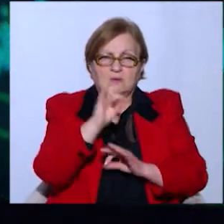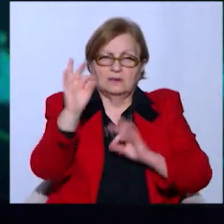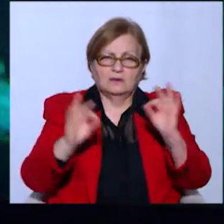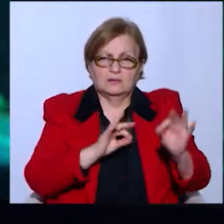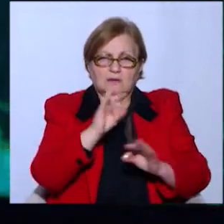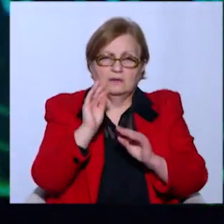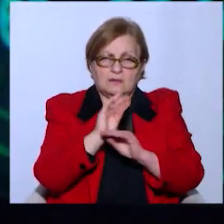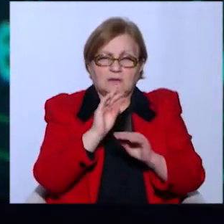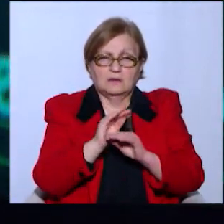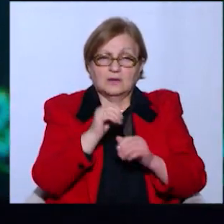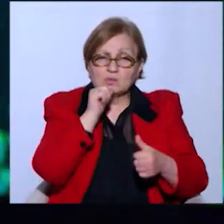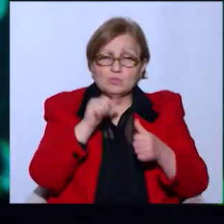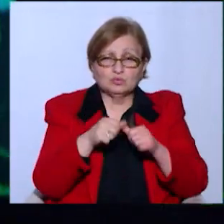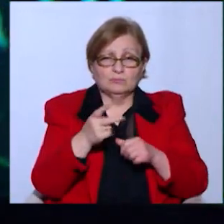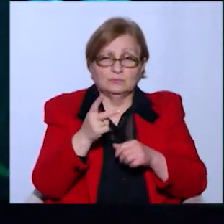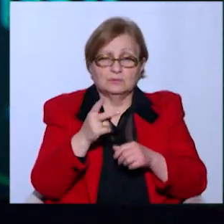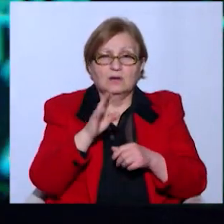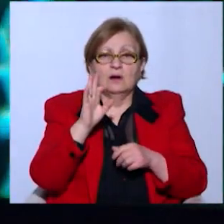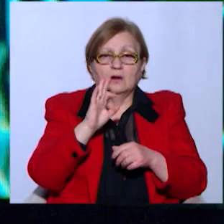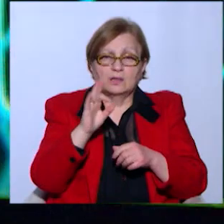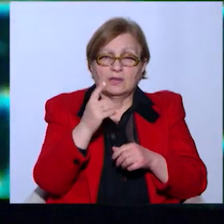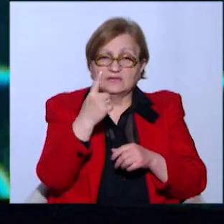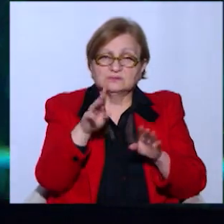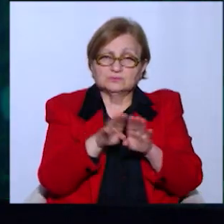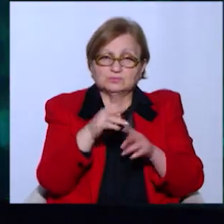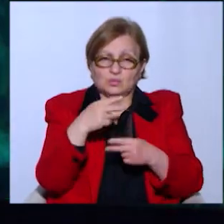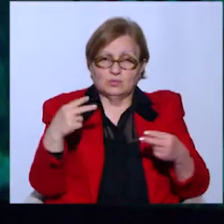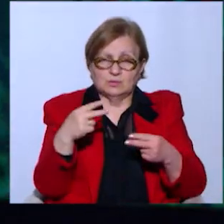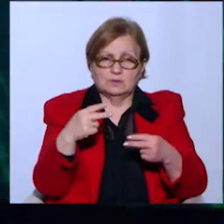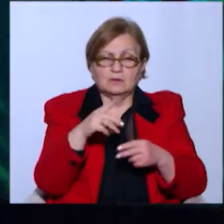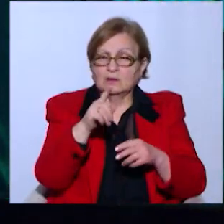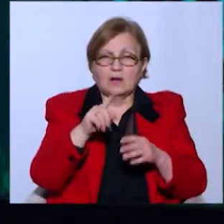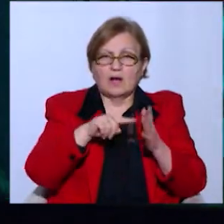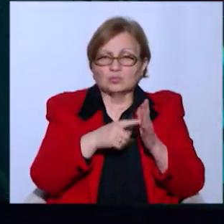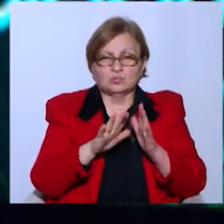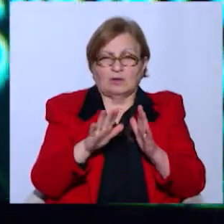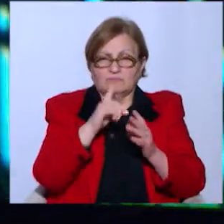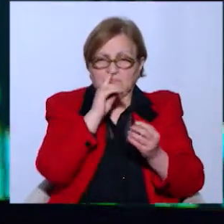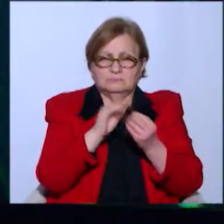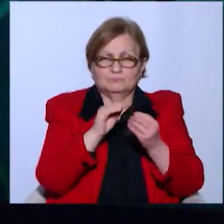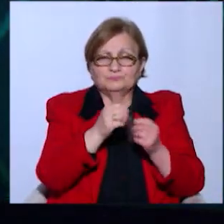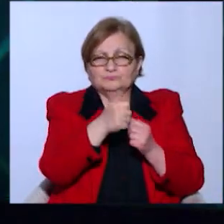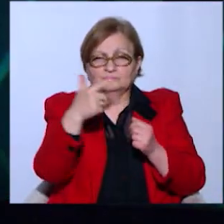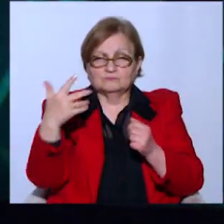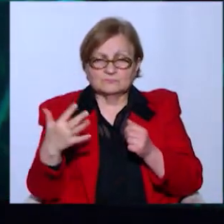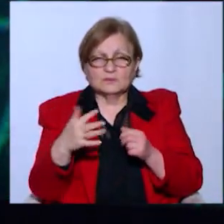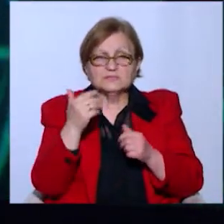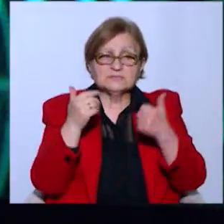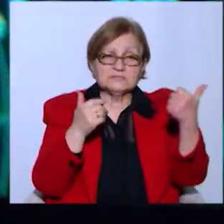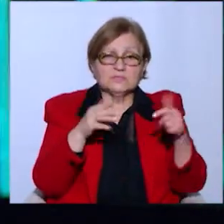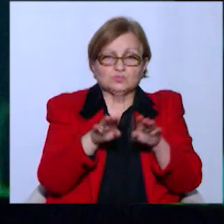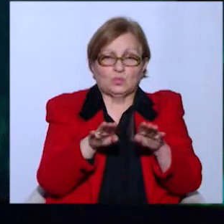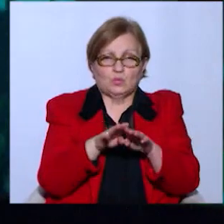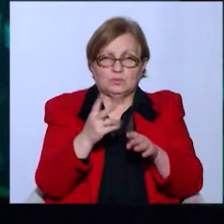გეომეტრიული პროგრესია, ანუ მუდმივი რომ იყოს ქუ 1 სტოლი უნდა იყოს, ანუ არაფერზე არ უნდა გამრავლდეს, ყოველი მომდევნო წევრი წინა სტოლი უნდა იყოს.